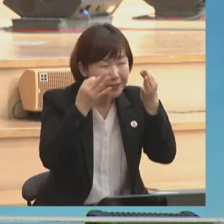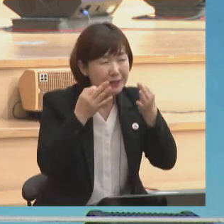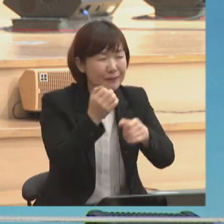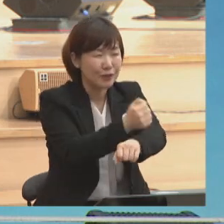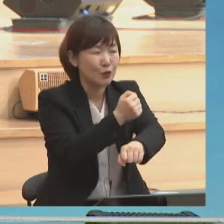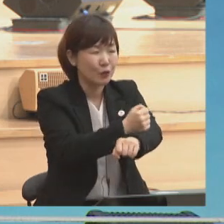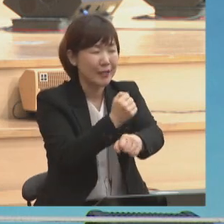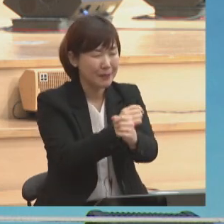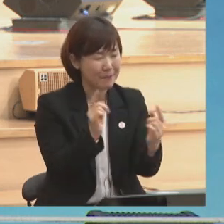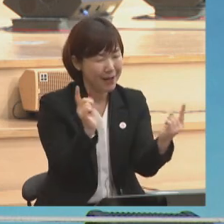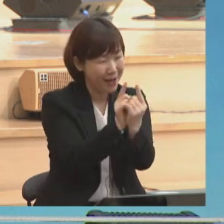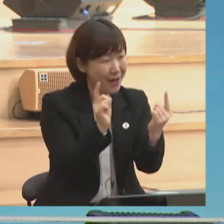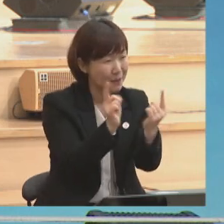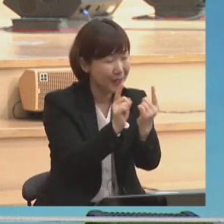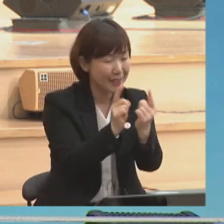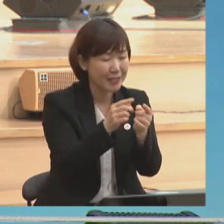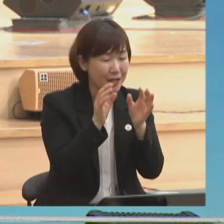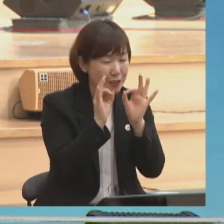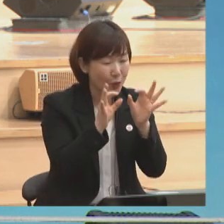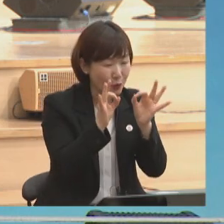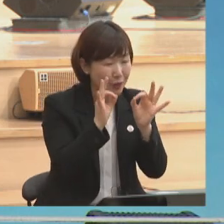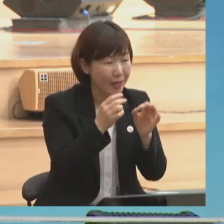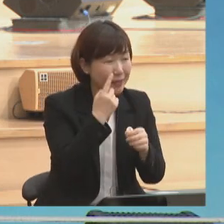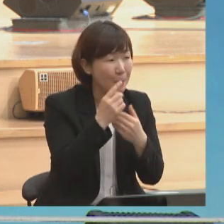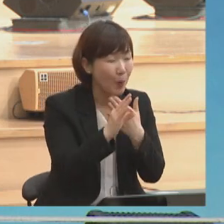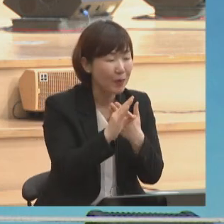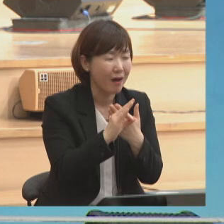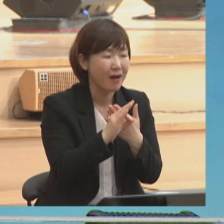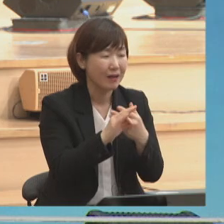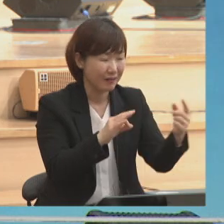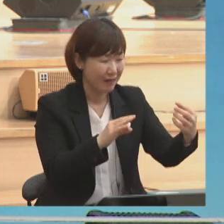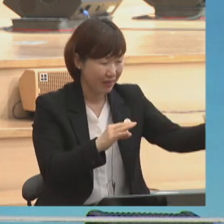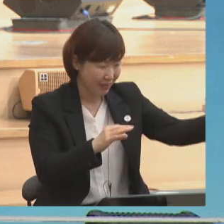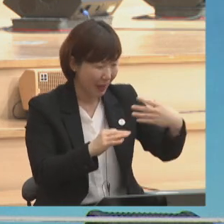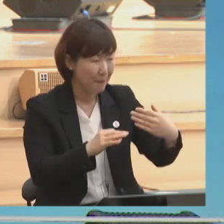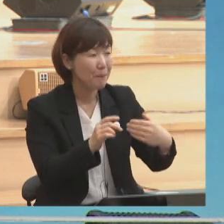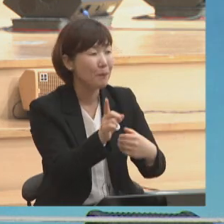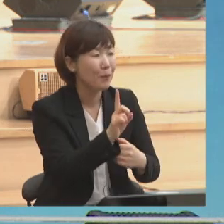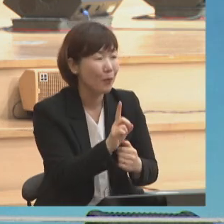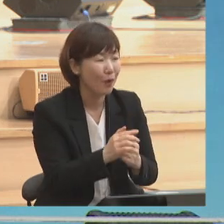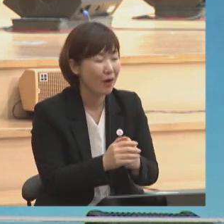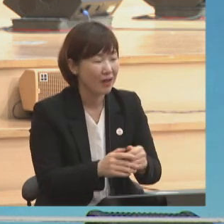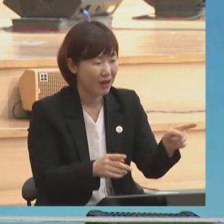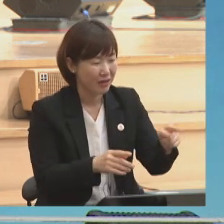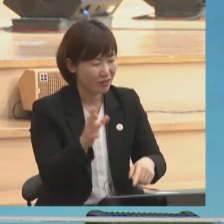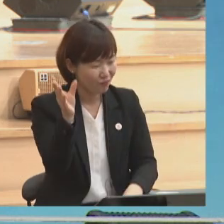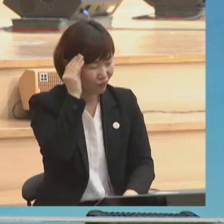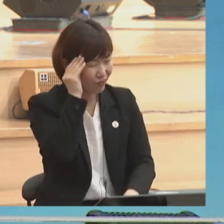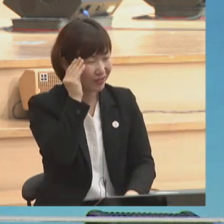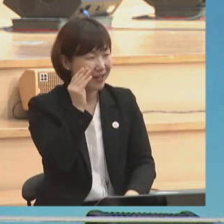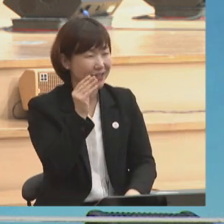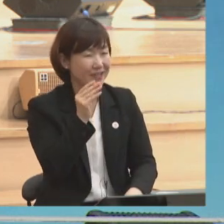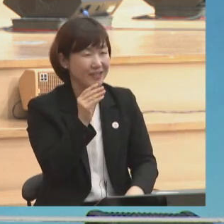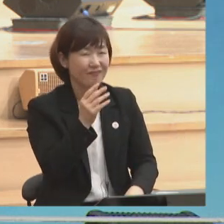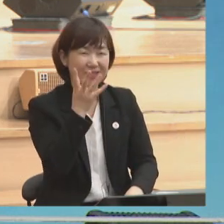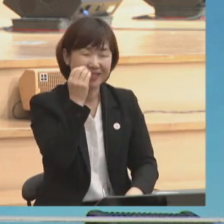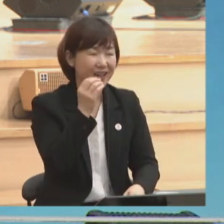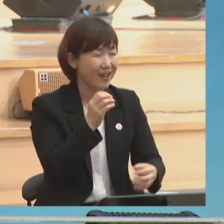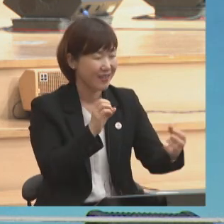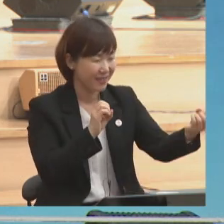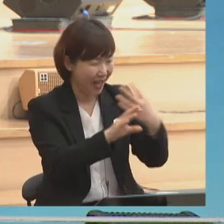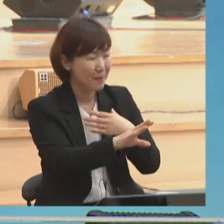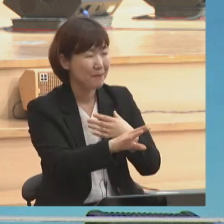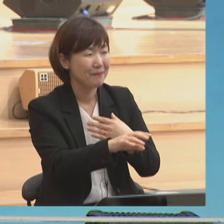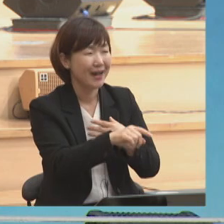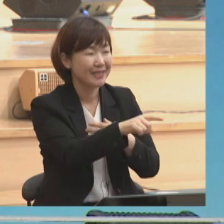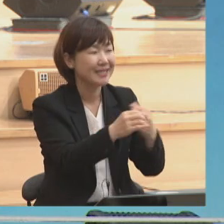접촉을 하고 막 이래가지고 전도를 하다 보면 돌아오는 얘기가 띵한 얘기가 있어요, 없어요? 이런